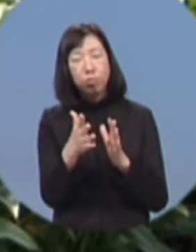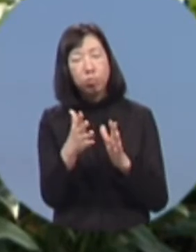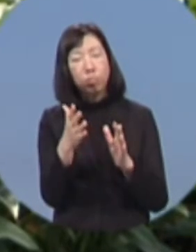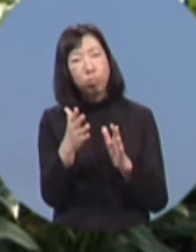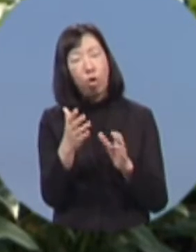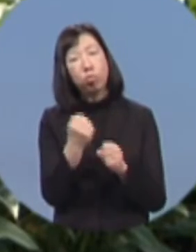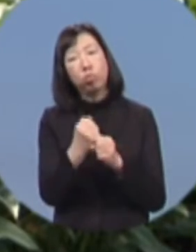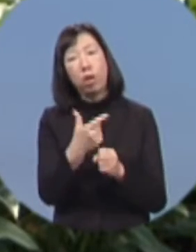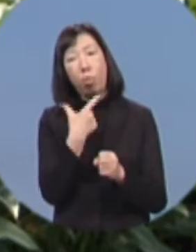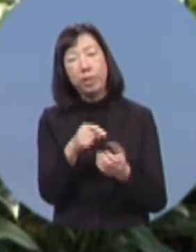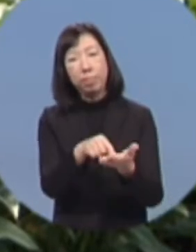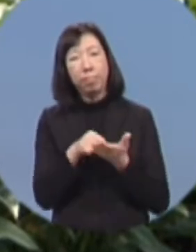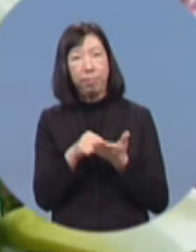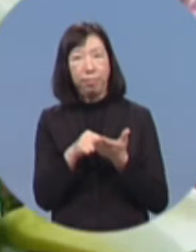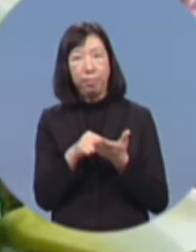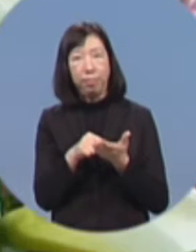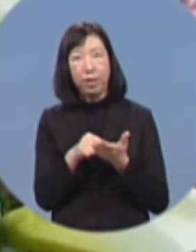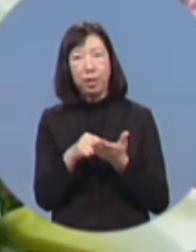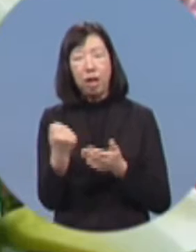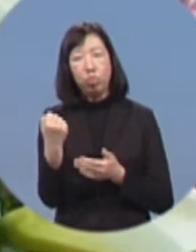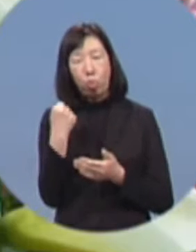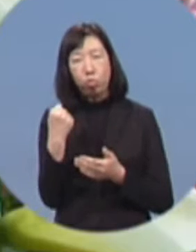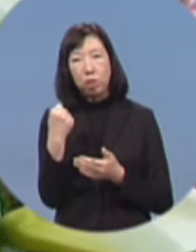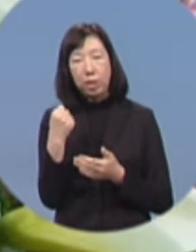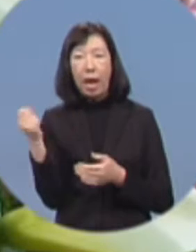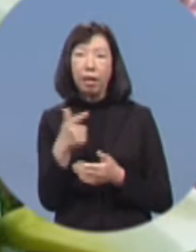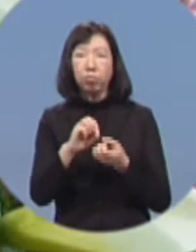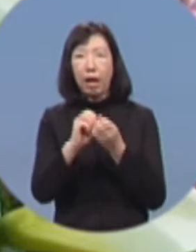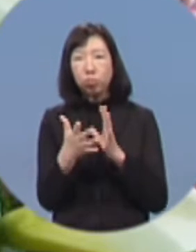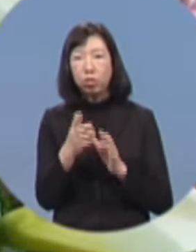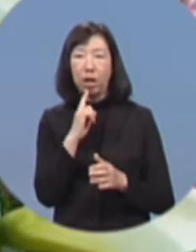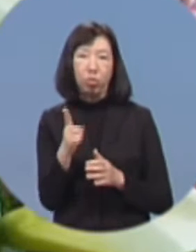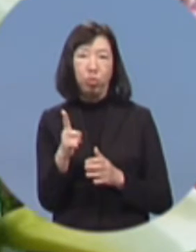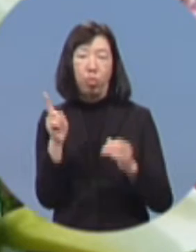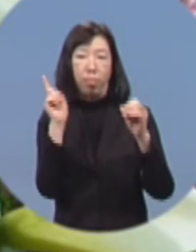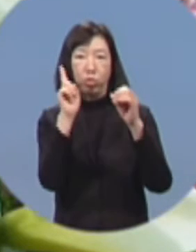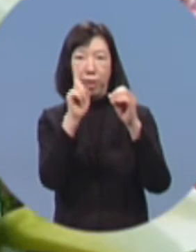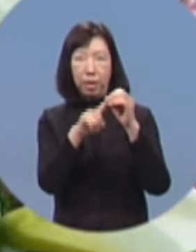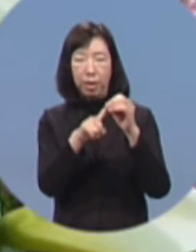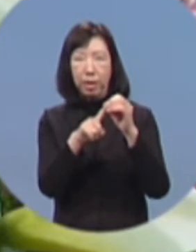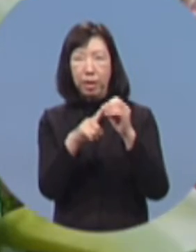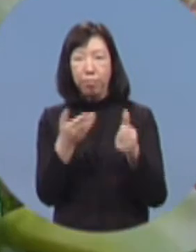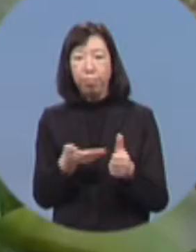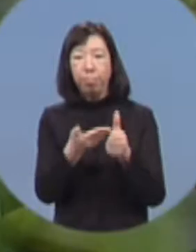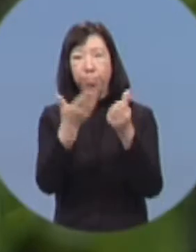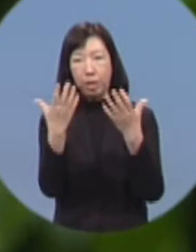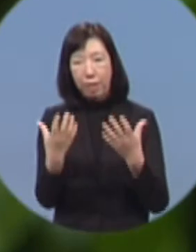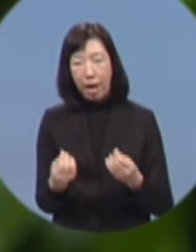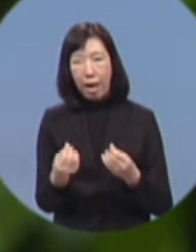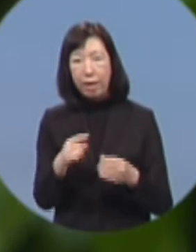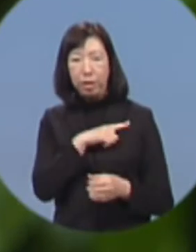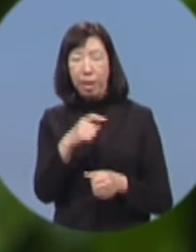ってもらいたいという要望をいただきまして、強くて早く咲くということを目標に育種を進めました。